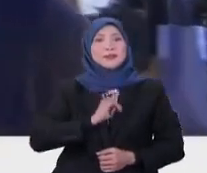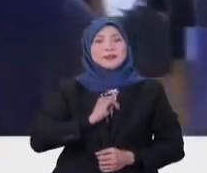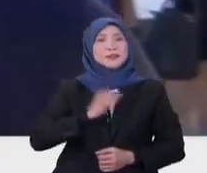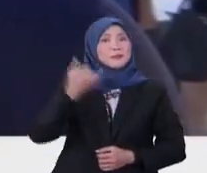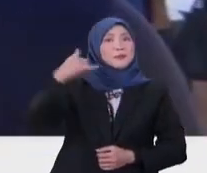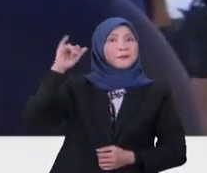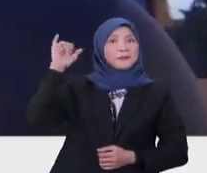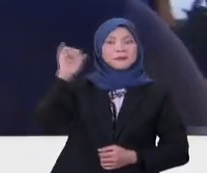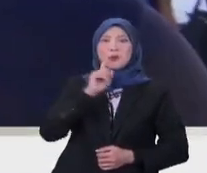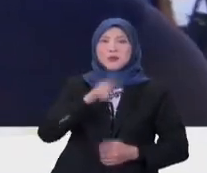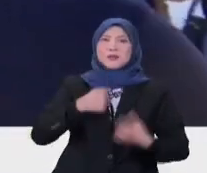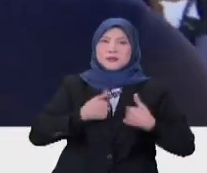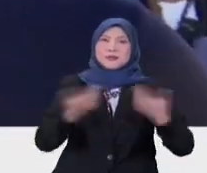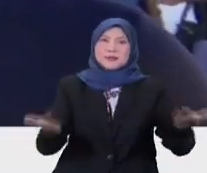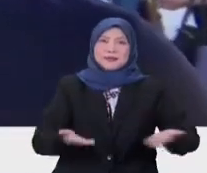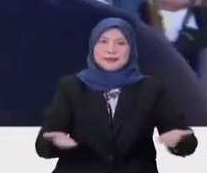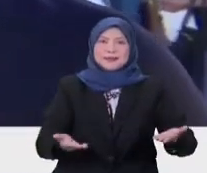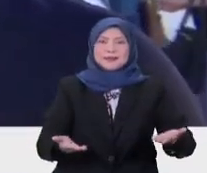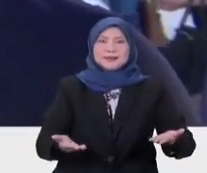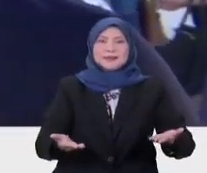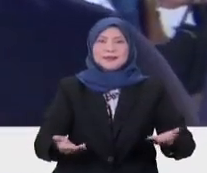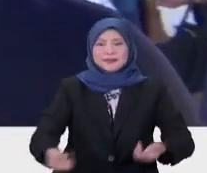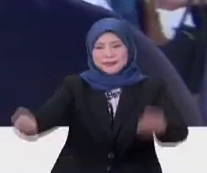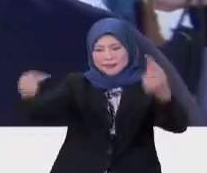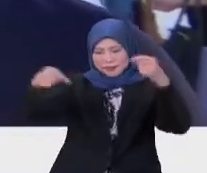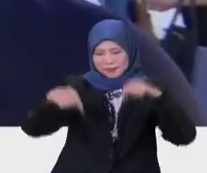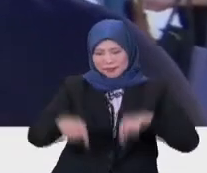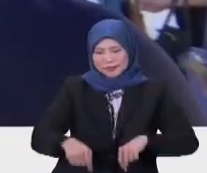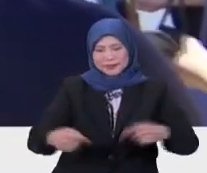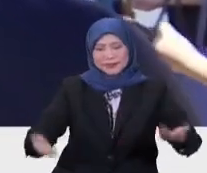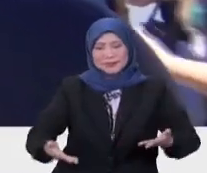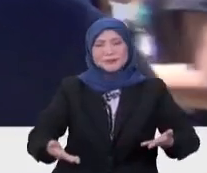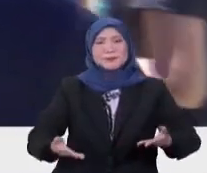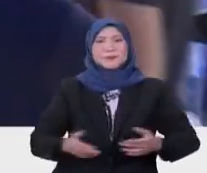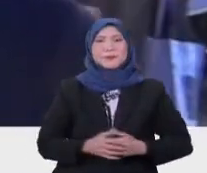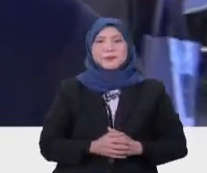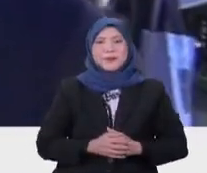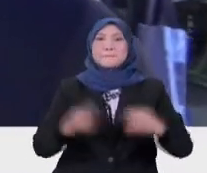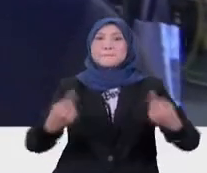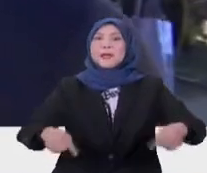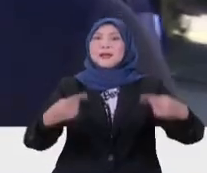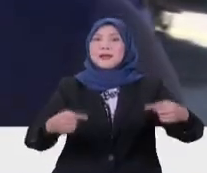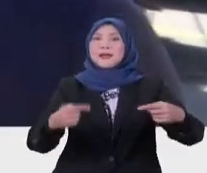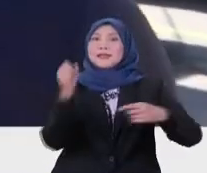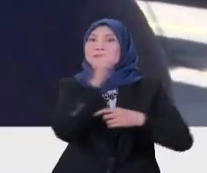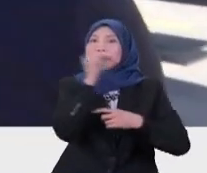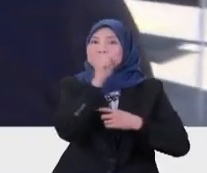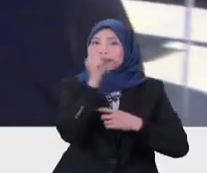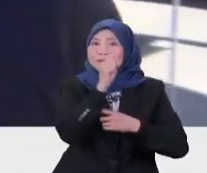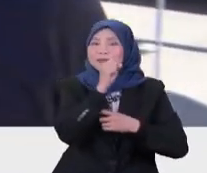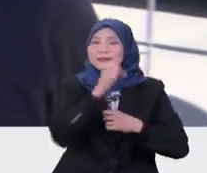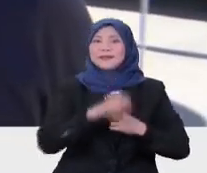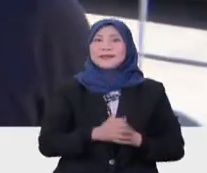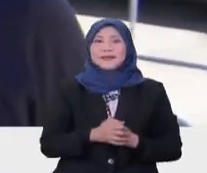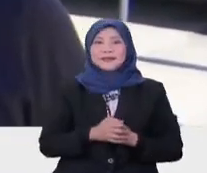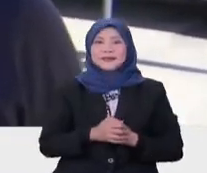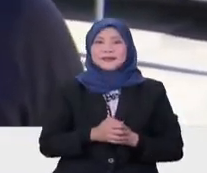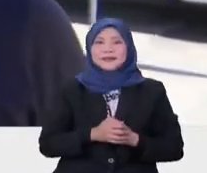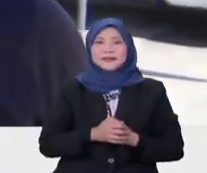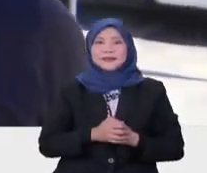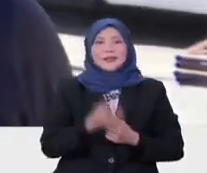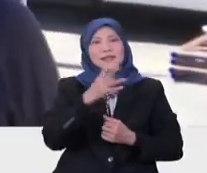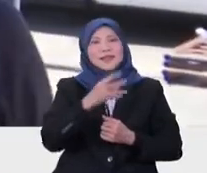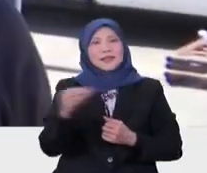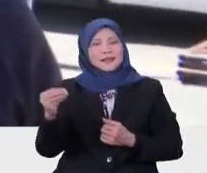kemarin dulu lagi di sini menghadiri itu Sugandoy, pertandingan menyanyi. And yesterday pula